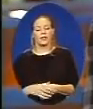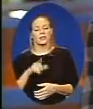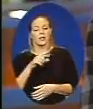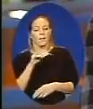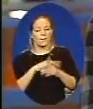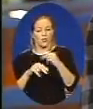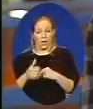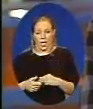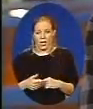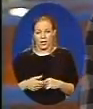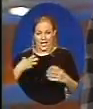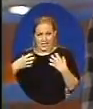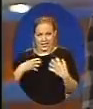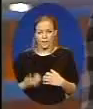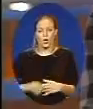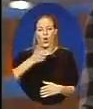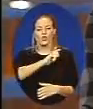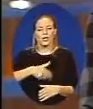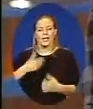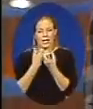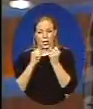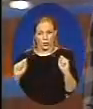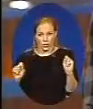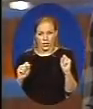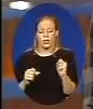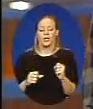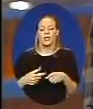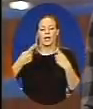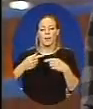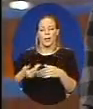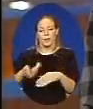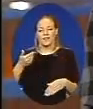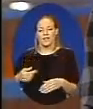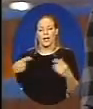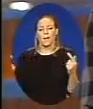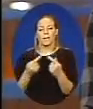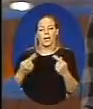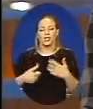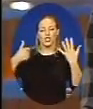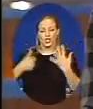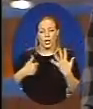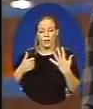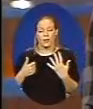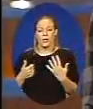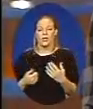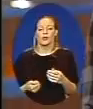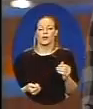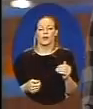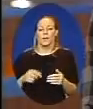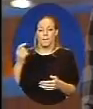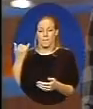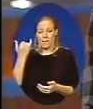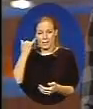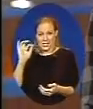מדובר על ראש עיר חילוני כמה חודשים לפני מלחמת ששת הימים, שמופיע אצלו יום אחד